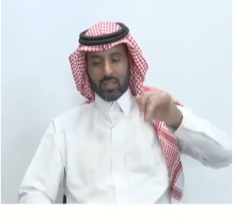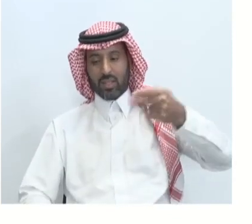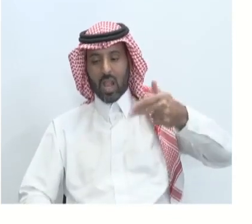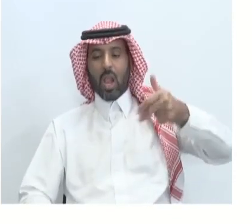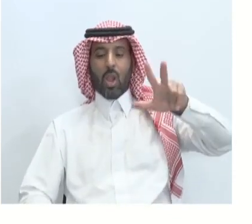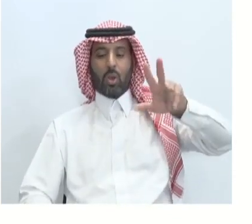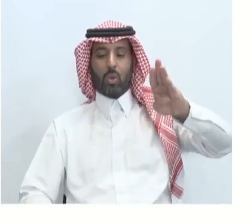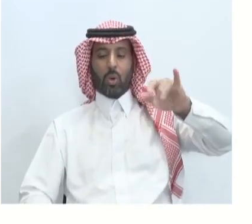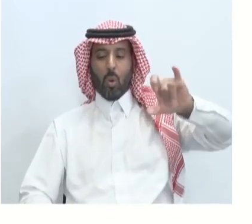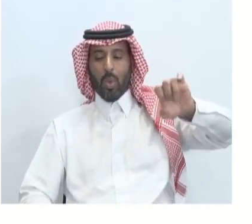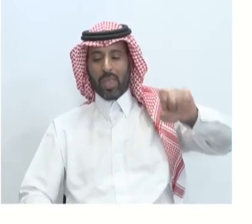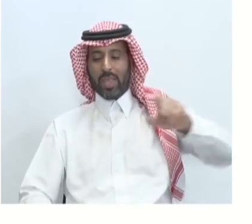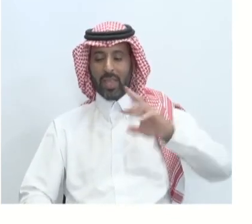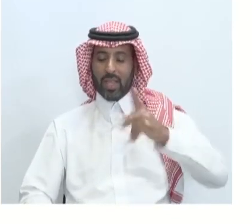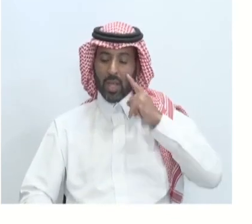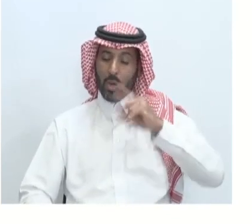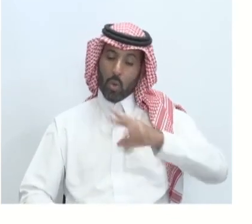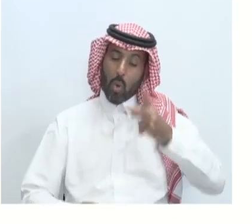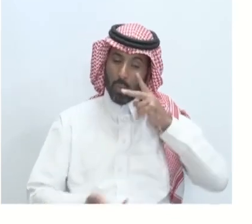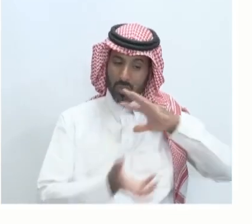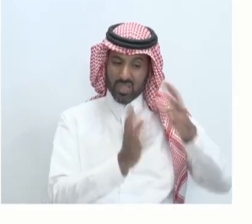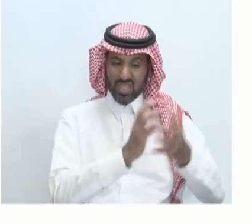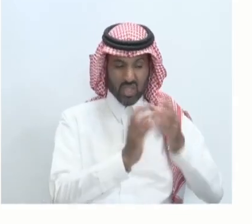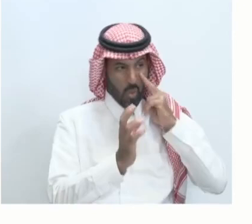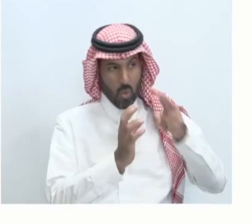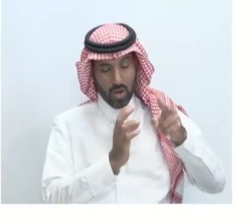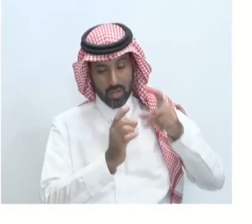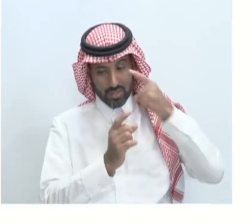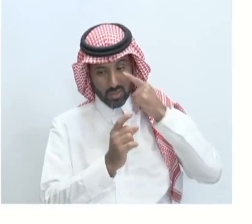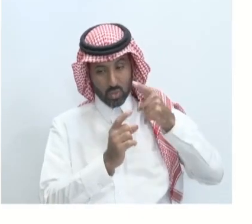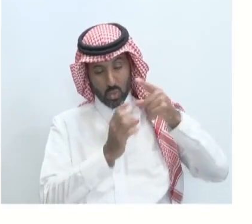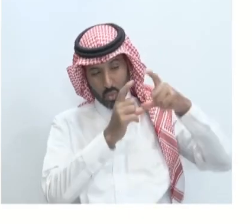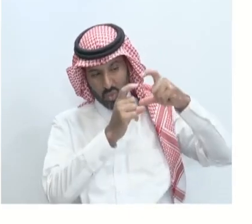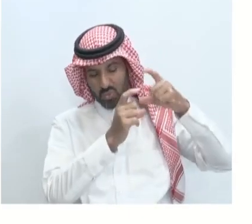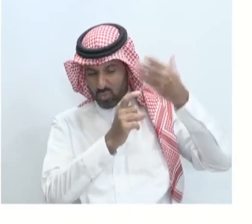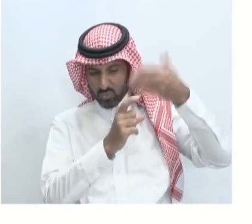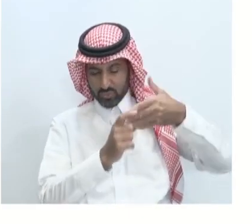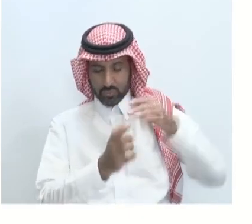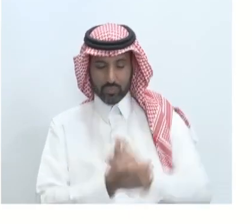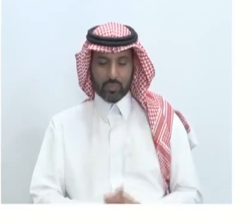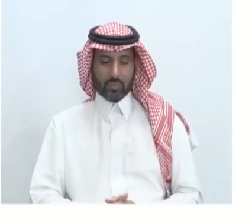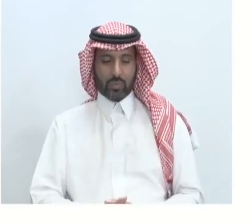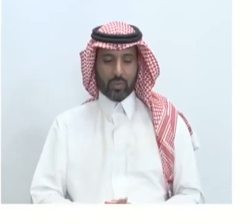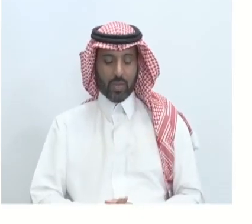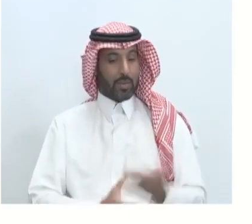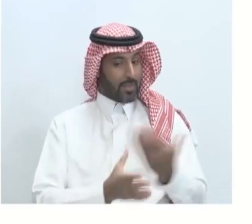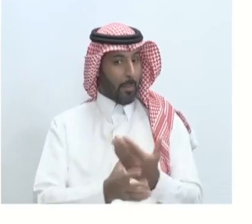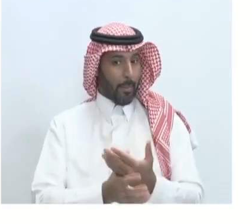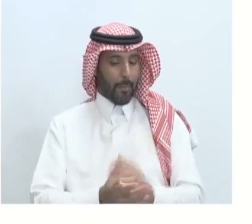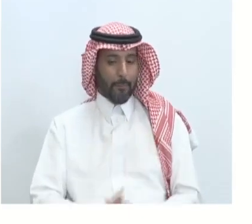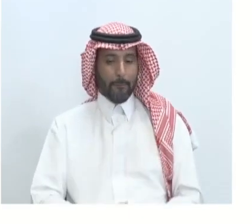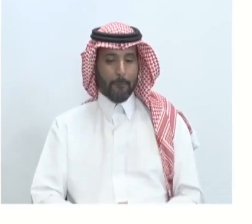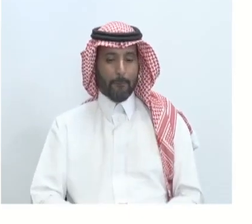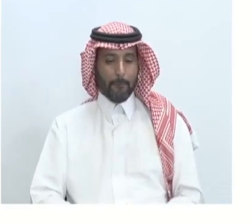الكروي هو نوع من التشوه يحصل للصوره بسبب